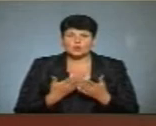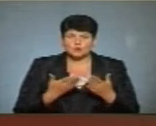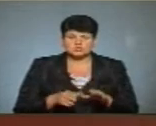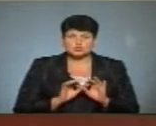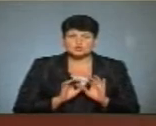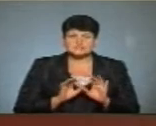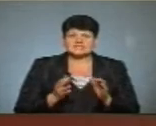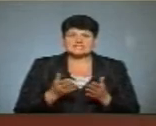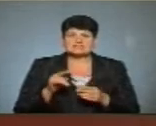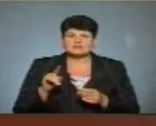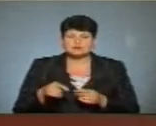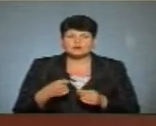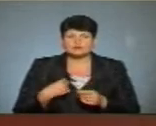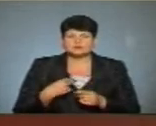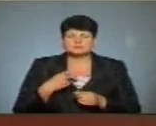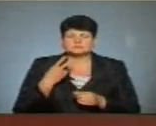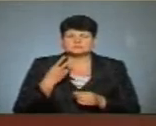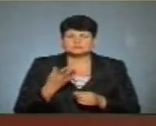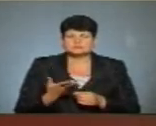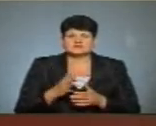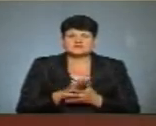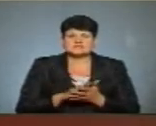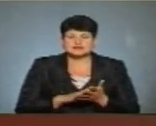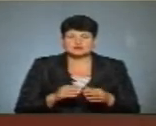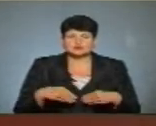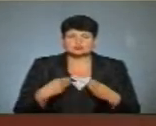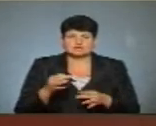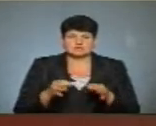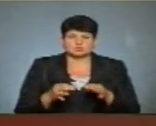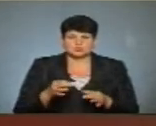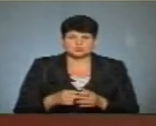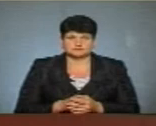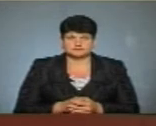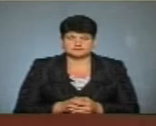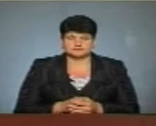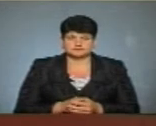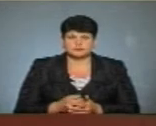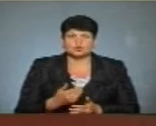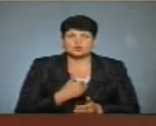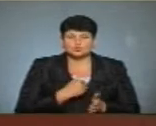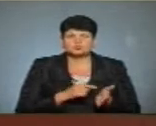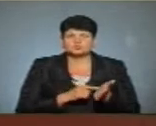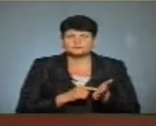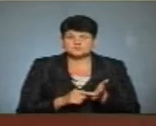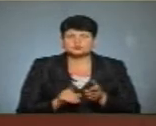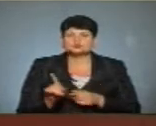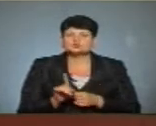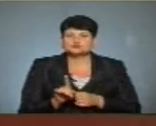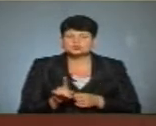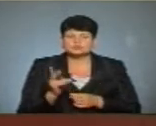розкажіть, які вимоги ви зазначили у заяві, що подали до суду. Хочу зазначити,